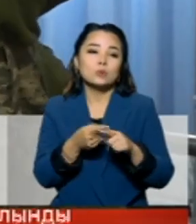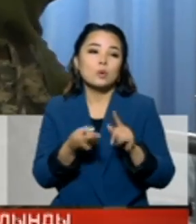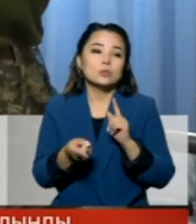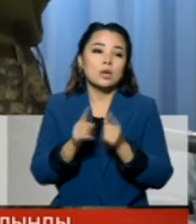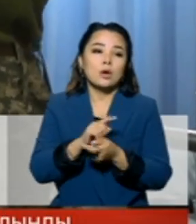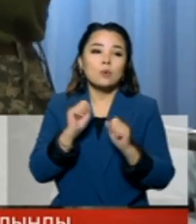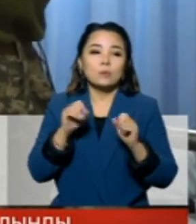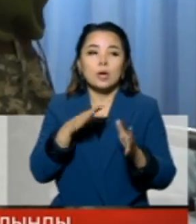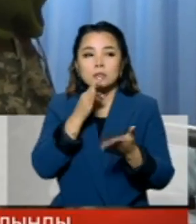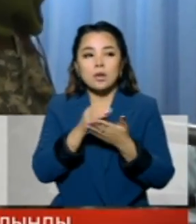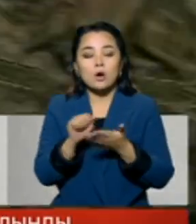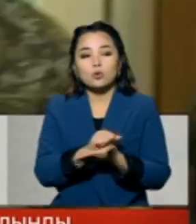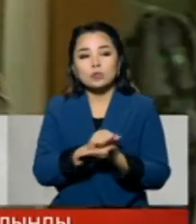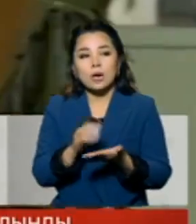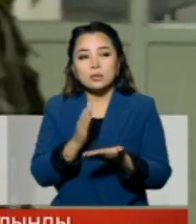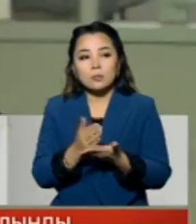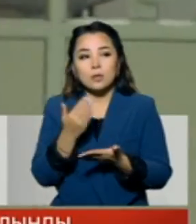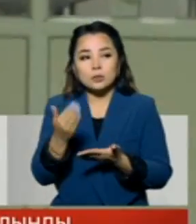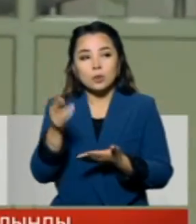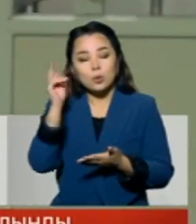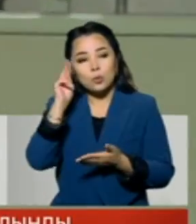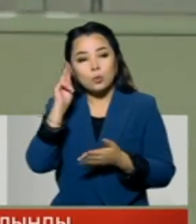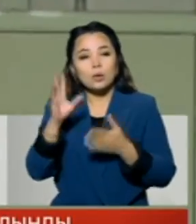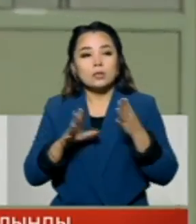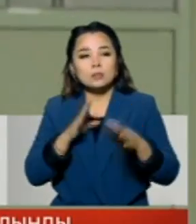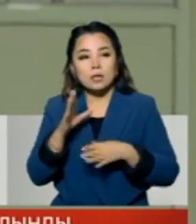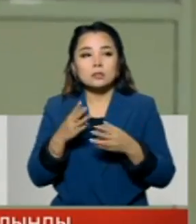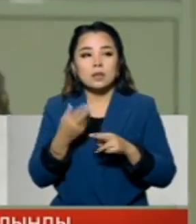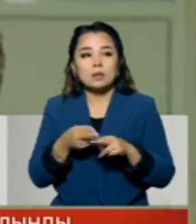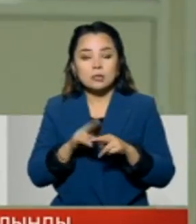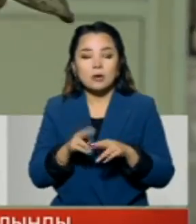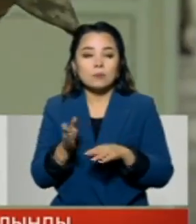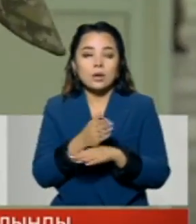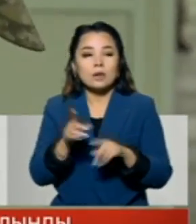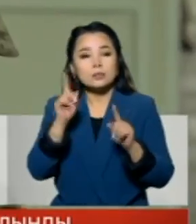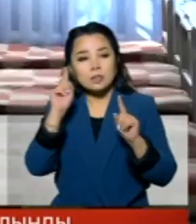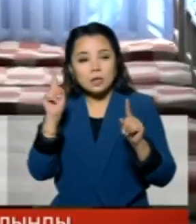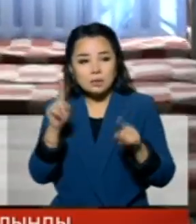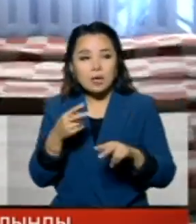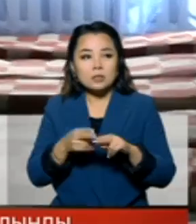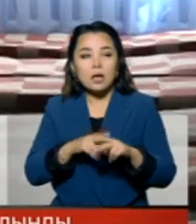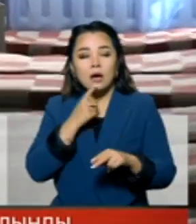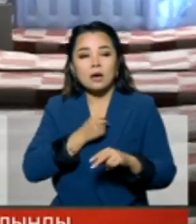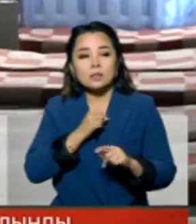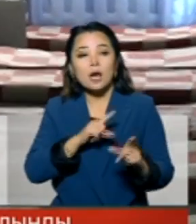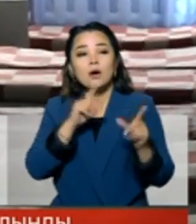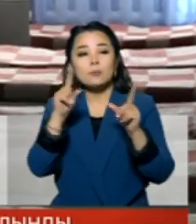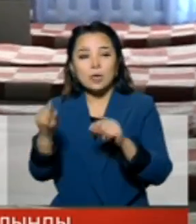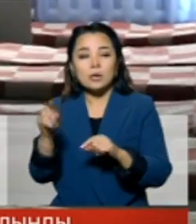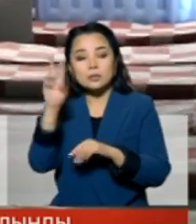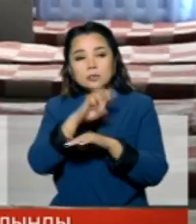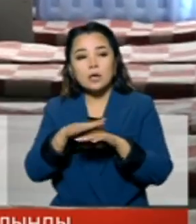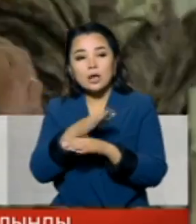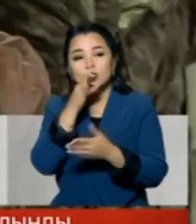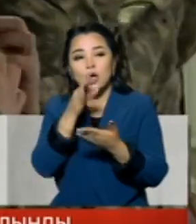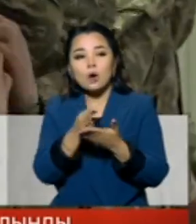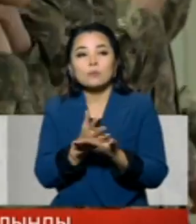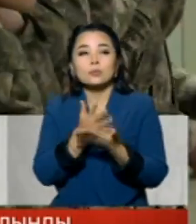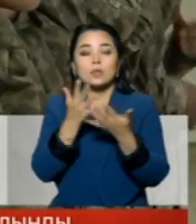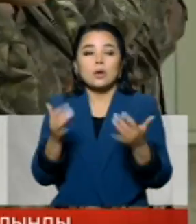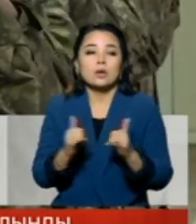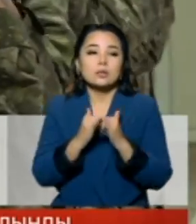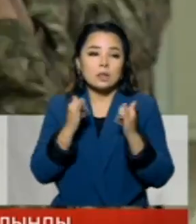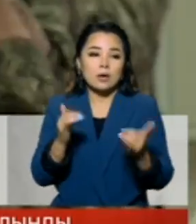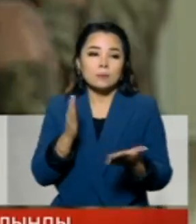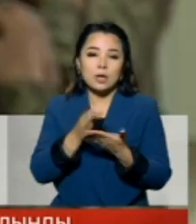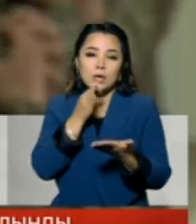өзгерістер болады делінген құжатта. Яғни оқу оқып, оң солын ажырата білген кезде әскерге барғандардың ел алдындағы жауапкершілігі артады